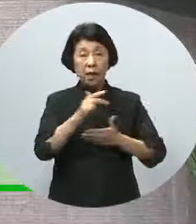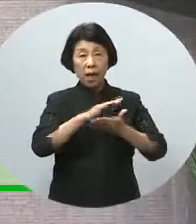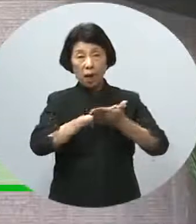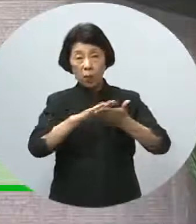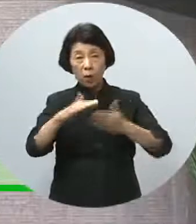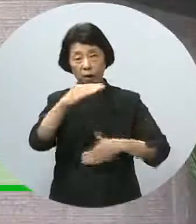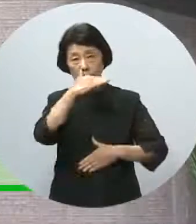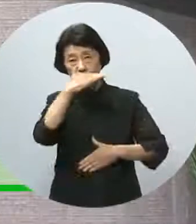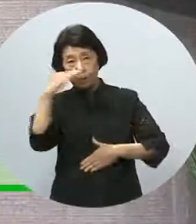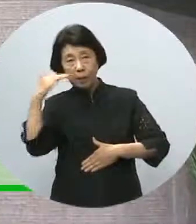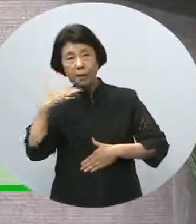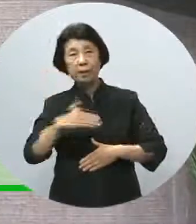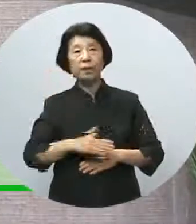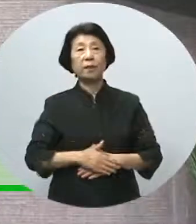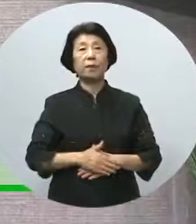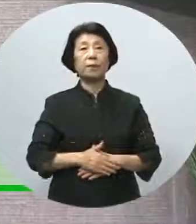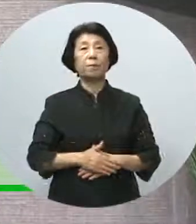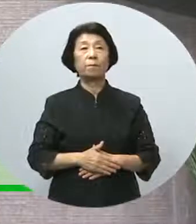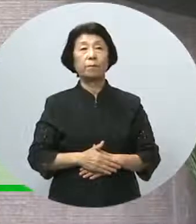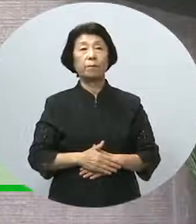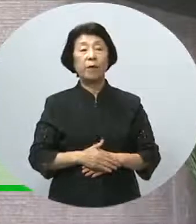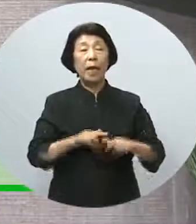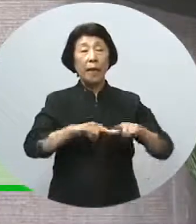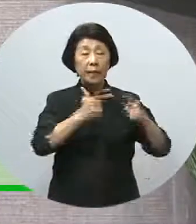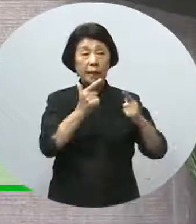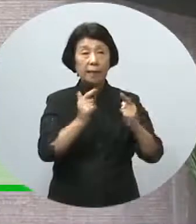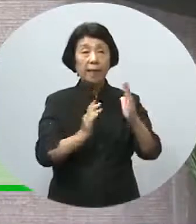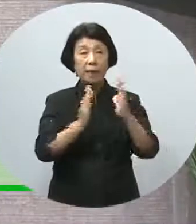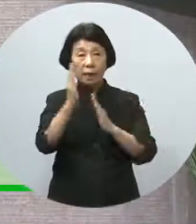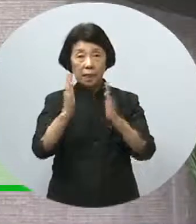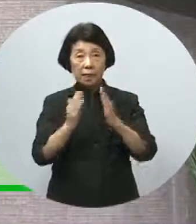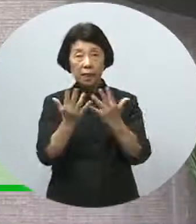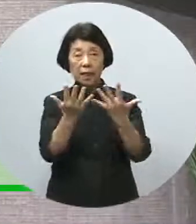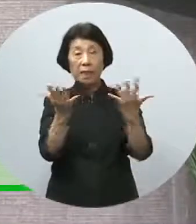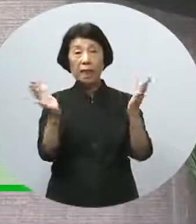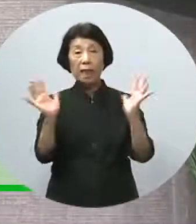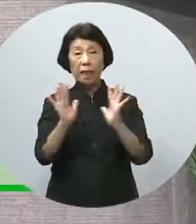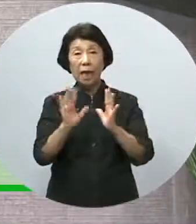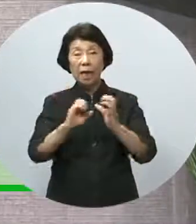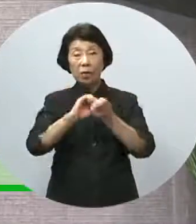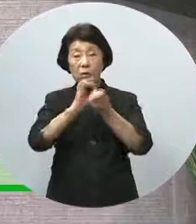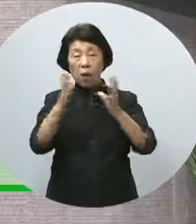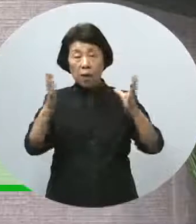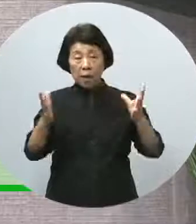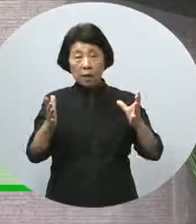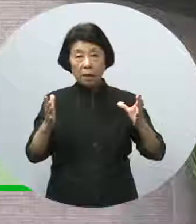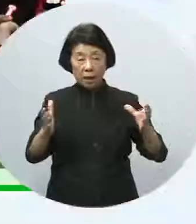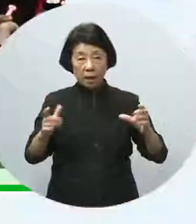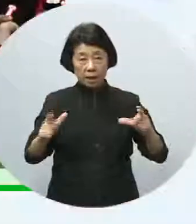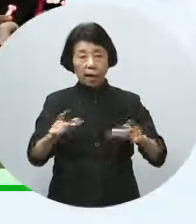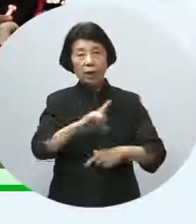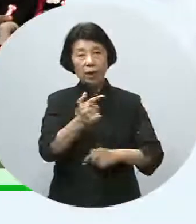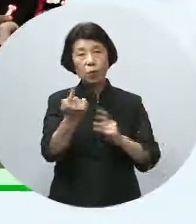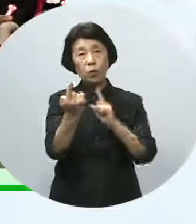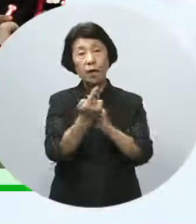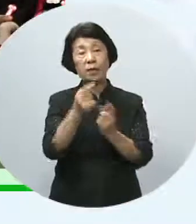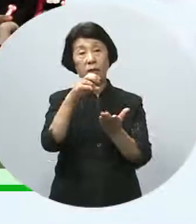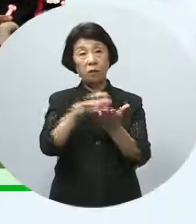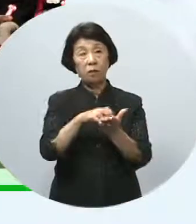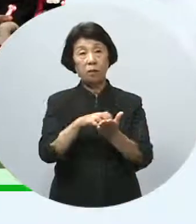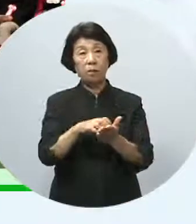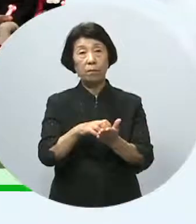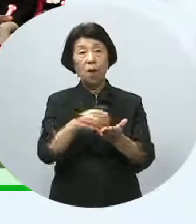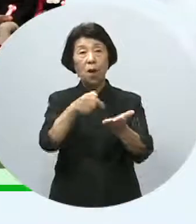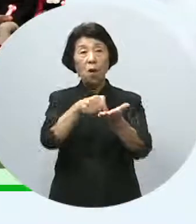特に優れていますず木手書き花壇など分担知る章ですまたが